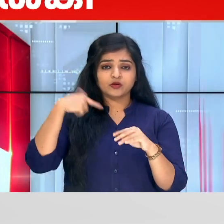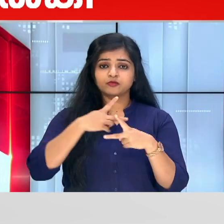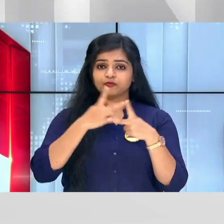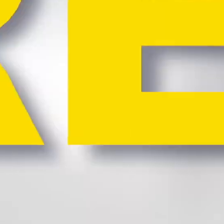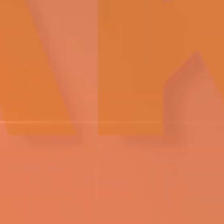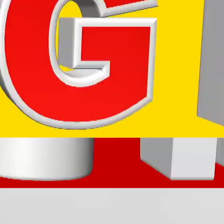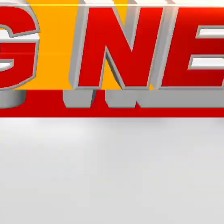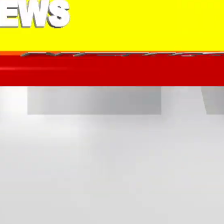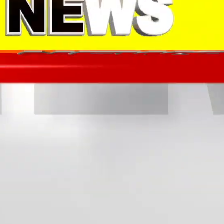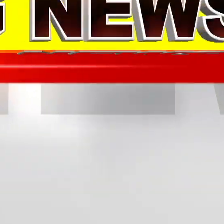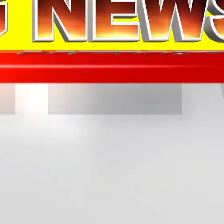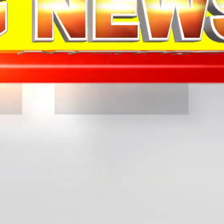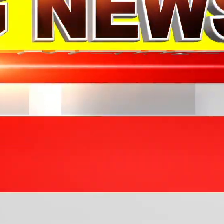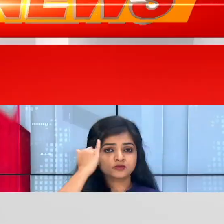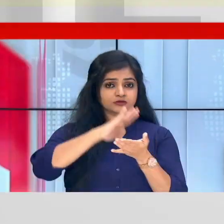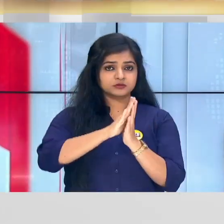മുത്തേരി ബലാത്സംഗ